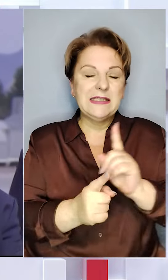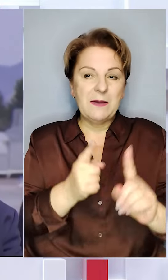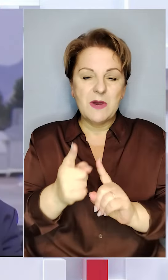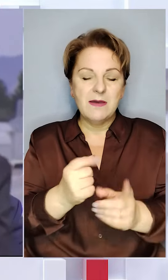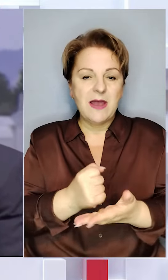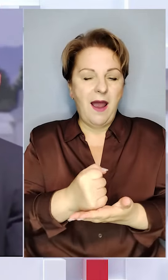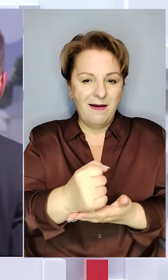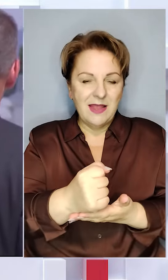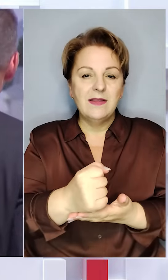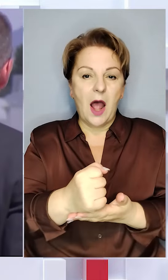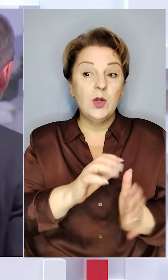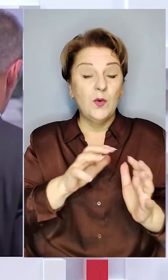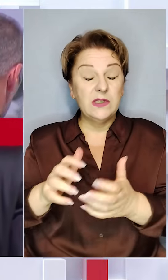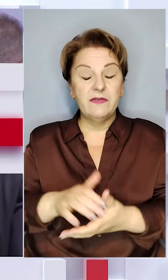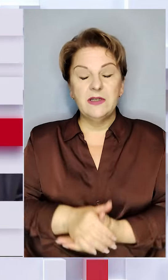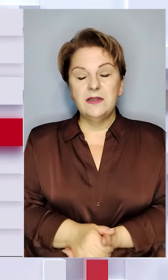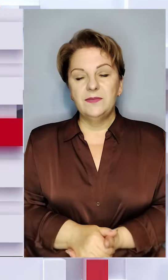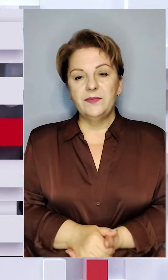світі?